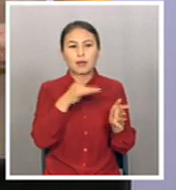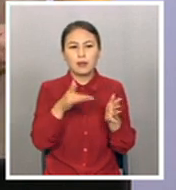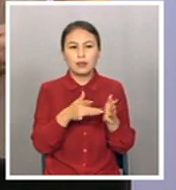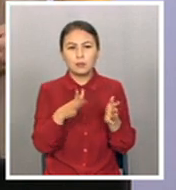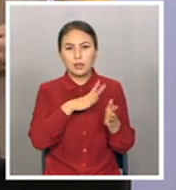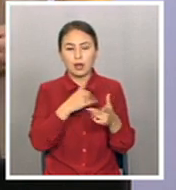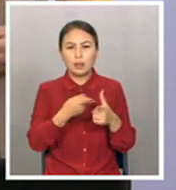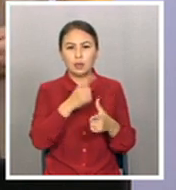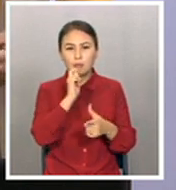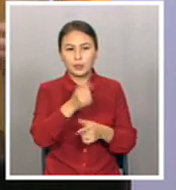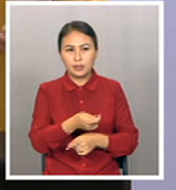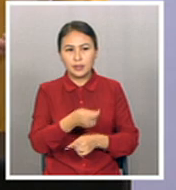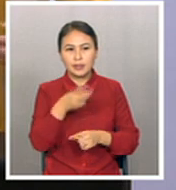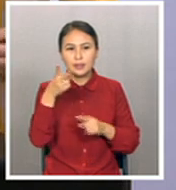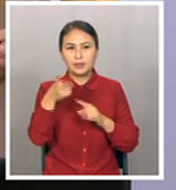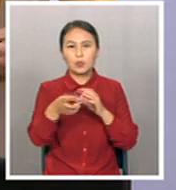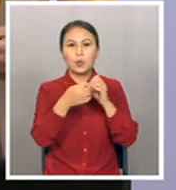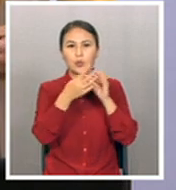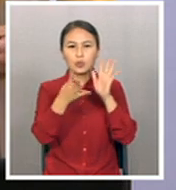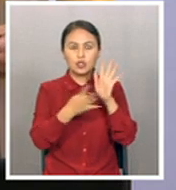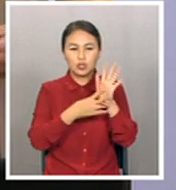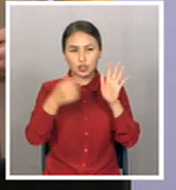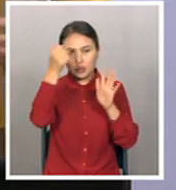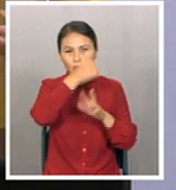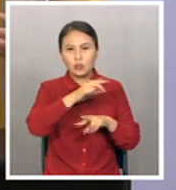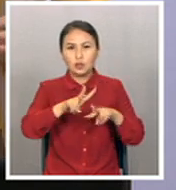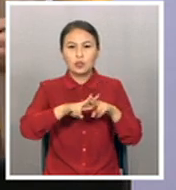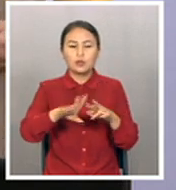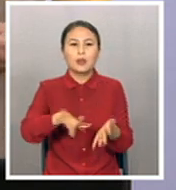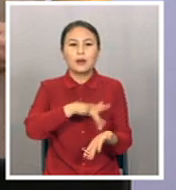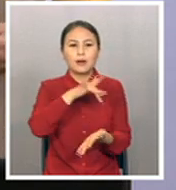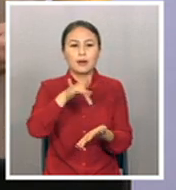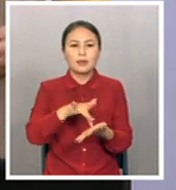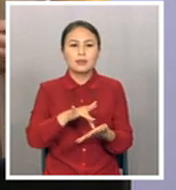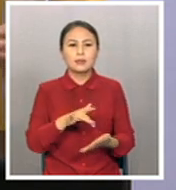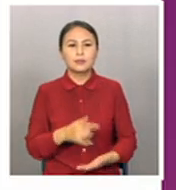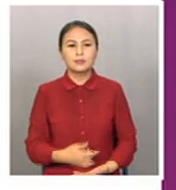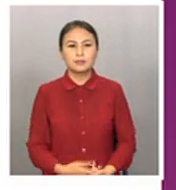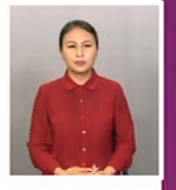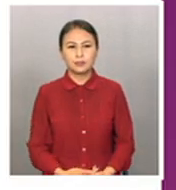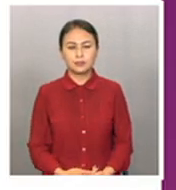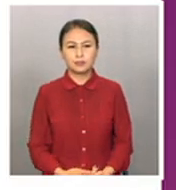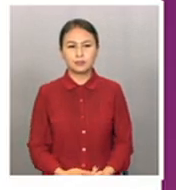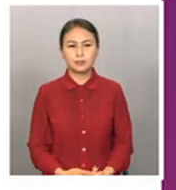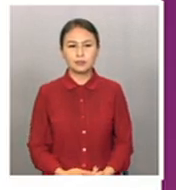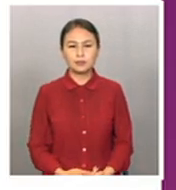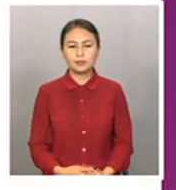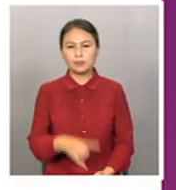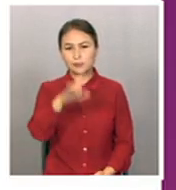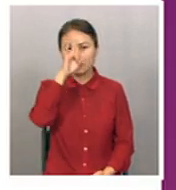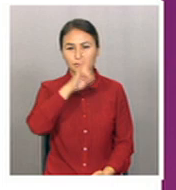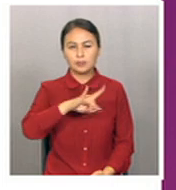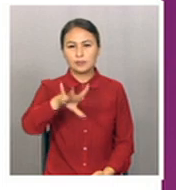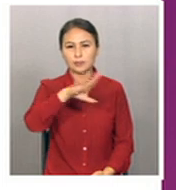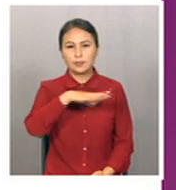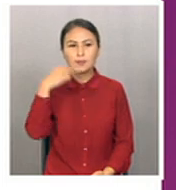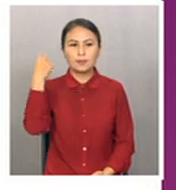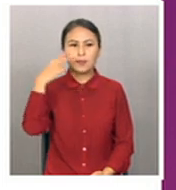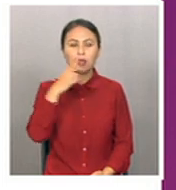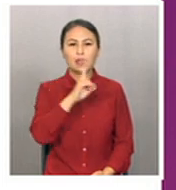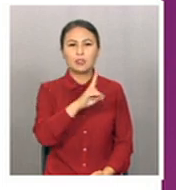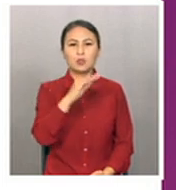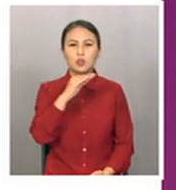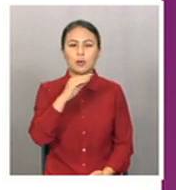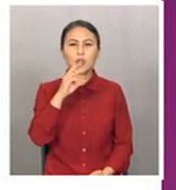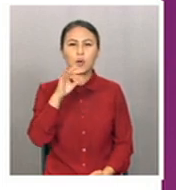атауы берілген болатын. Ал 2019 жылдың 20 наурызда Қазақстан Республикасының президенті Қасым-Жомарт